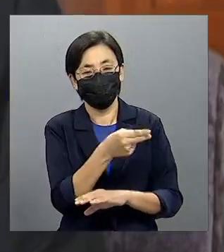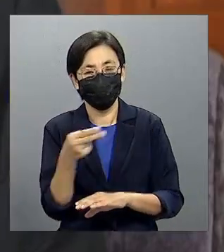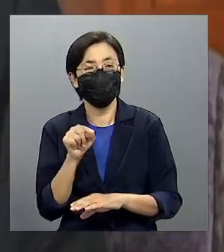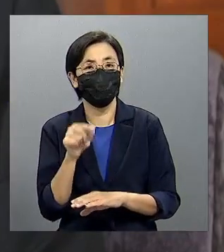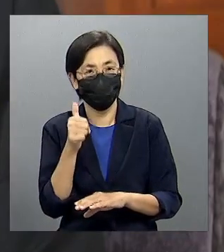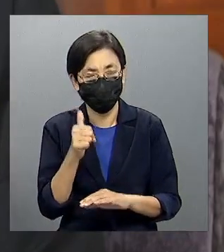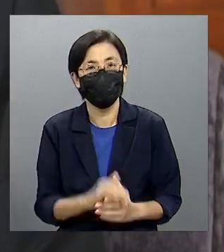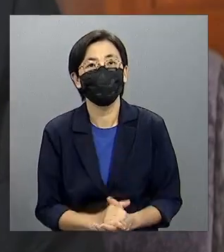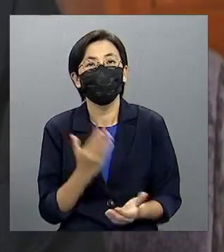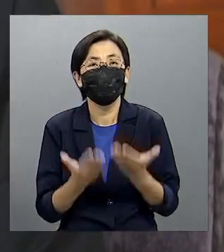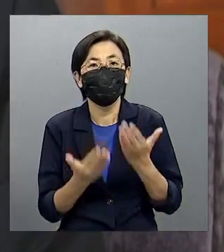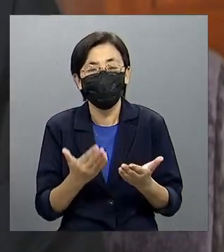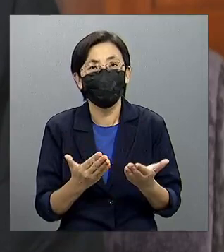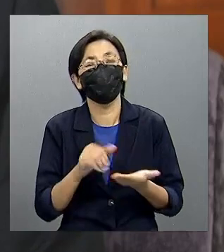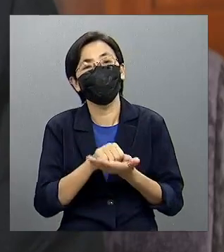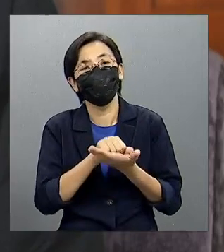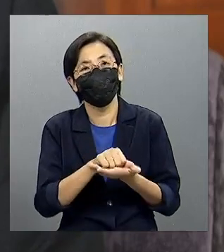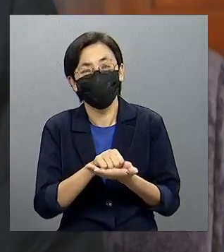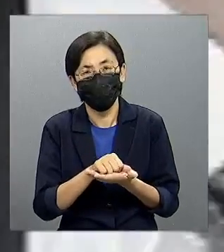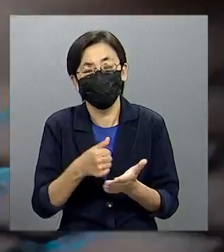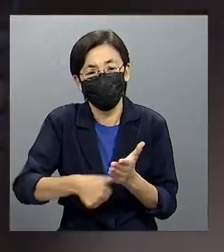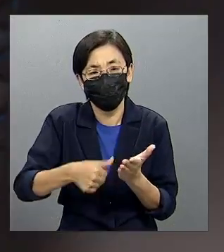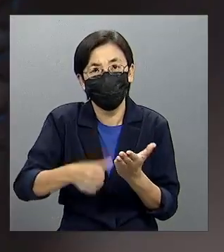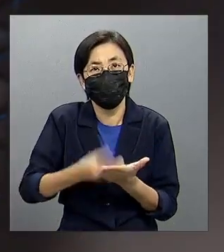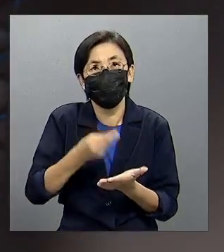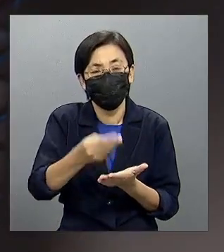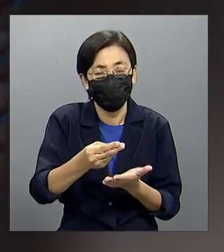เคาน์เตอร์เซอร์วิสซึ่งเรามีให้บริการกว่า 1,000 แห่งได้เลย